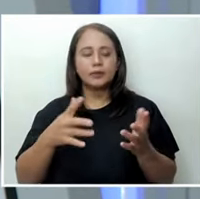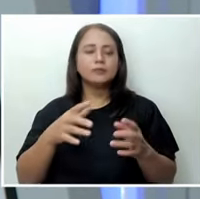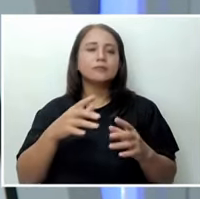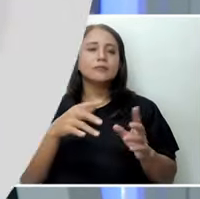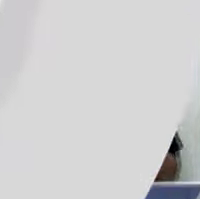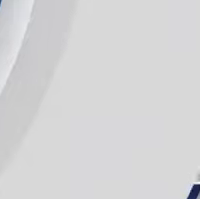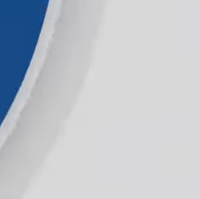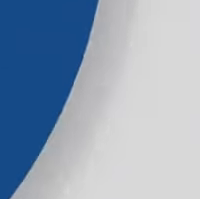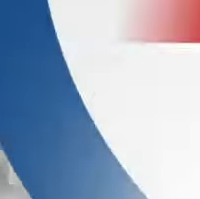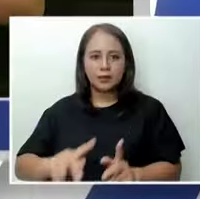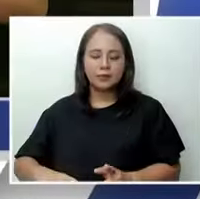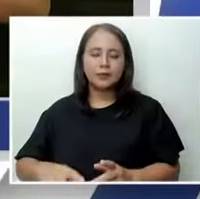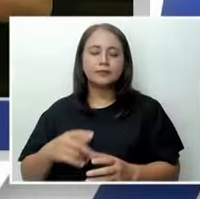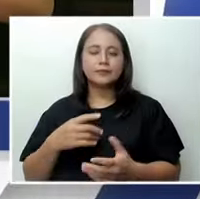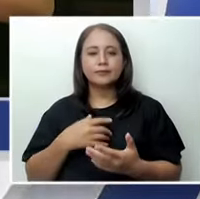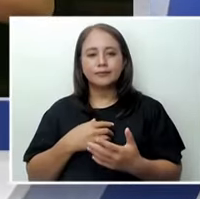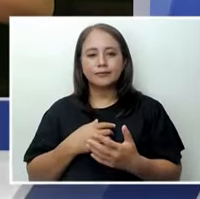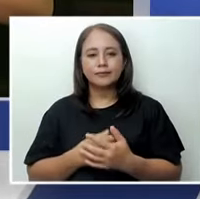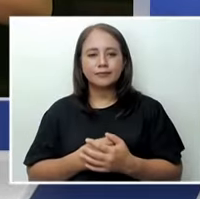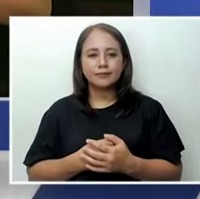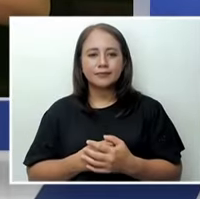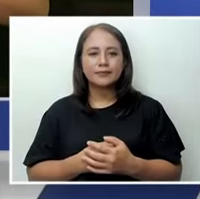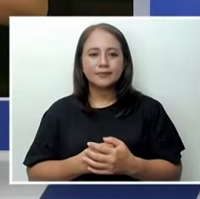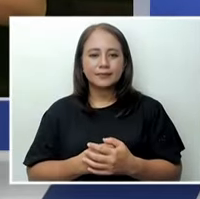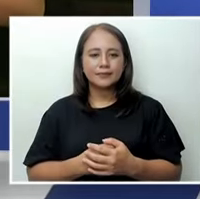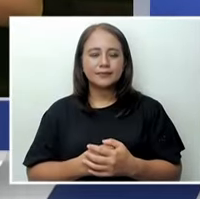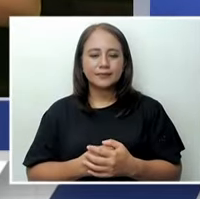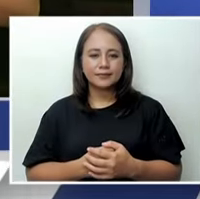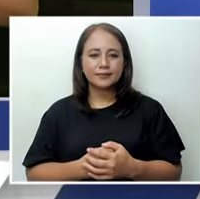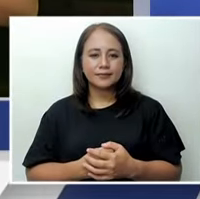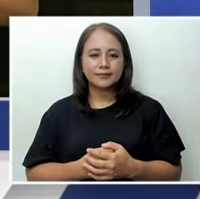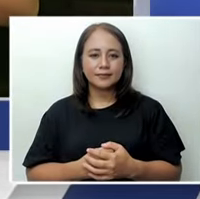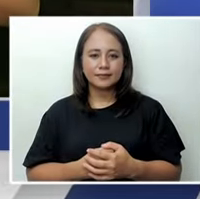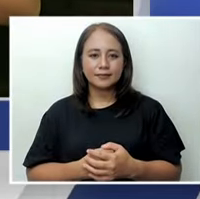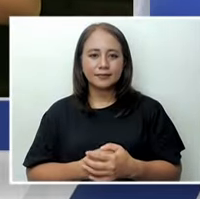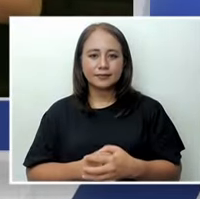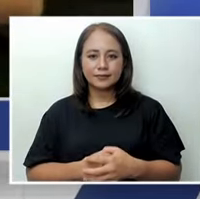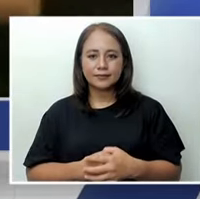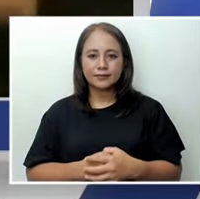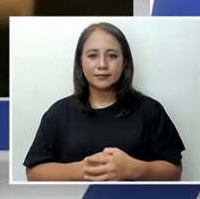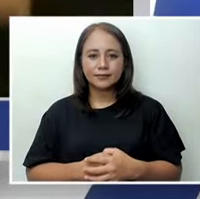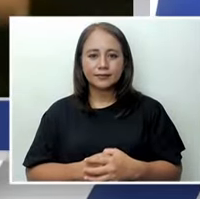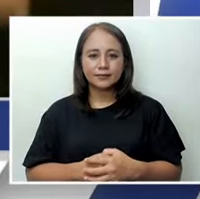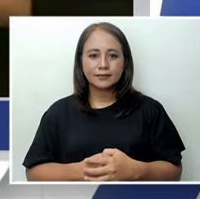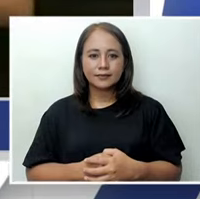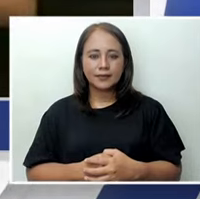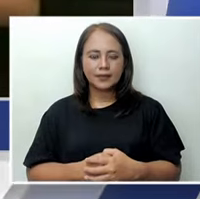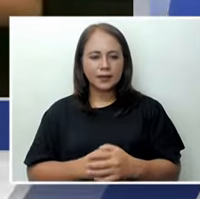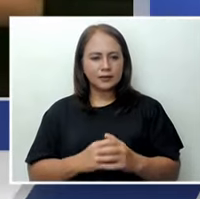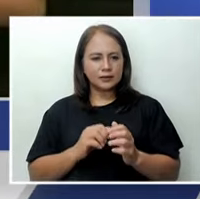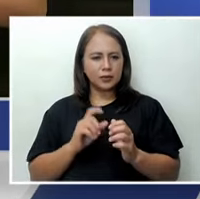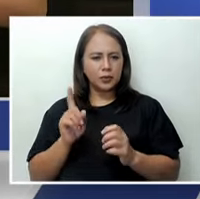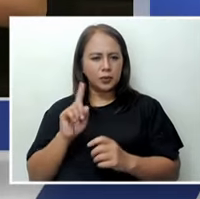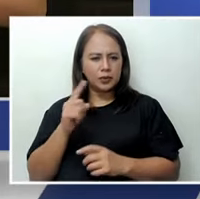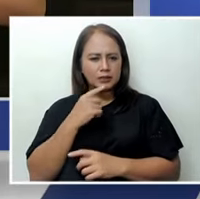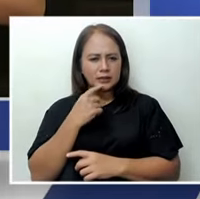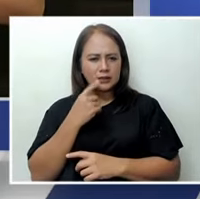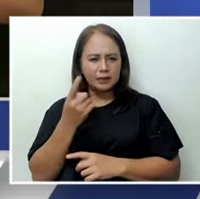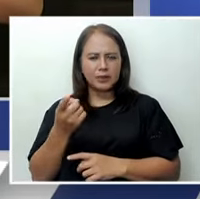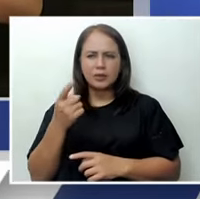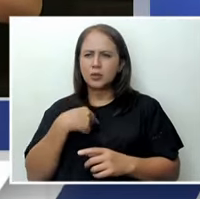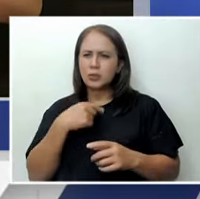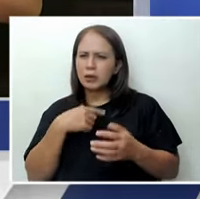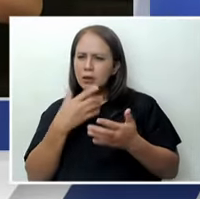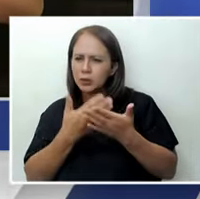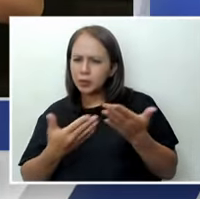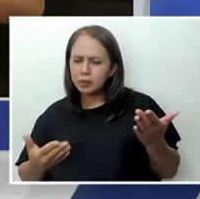mula sa Puerto Princesa City, nagpapatrol si Bianca Dava. So Bianca, Ano ba yung sinasabing mga facilities na ito?